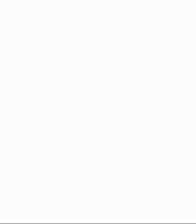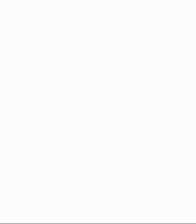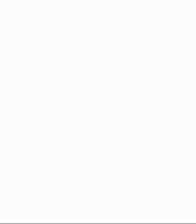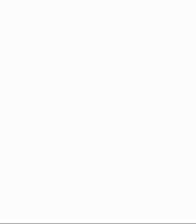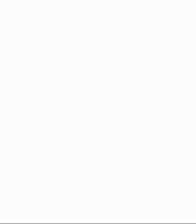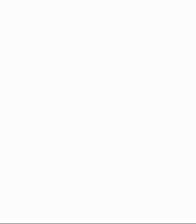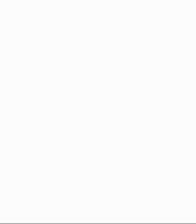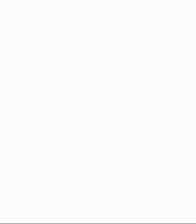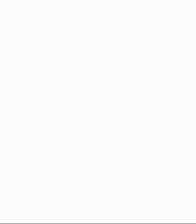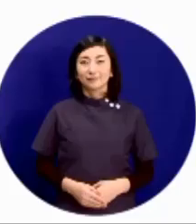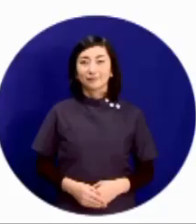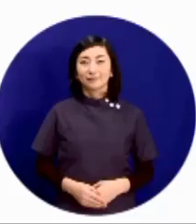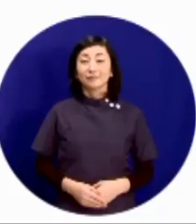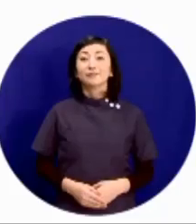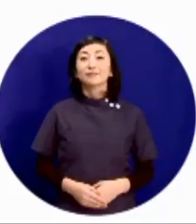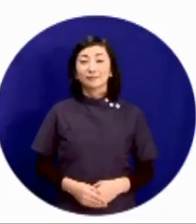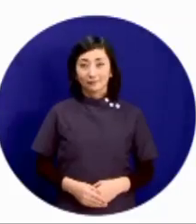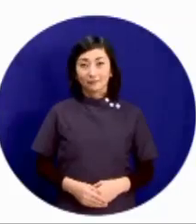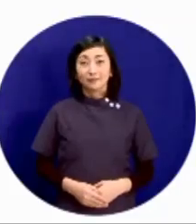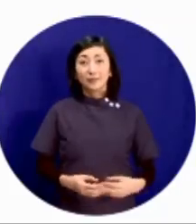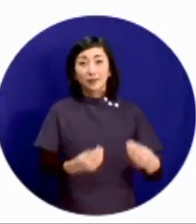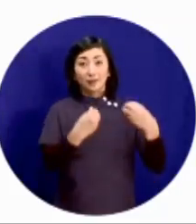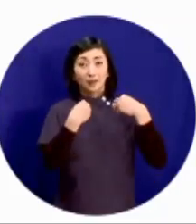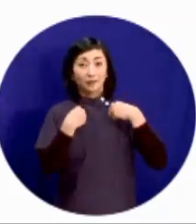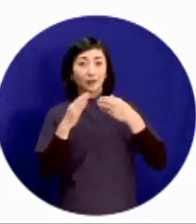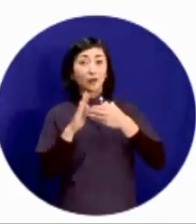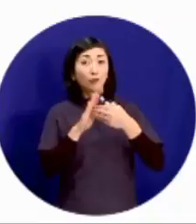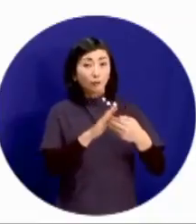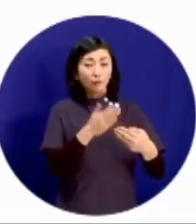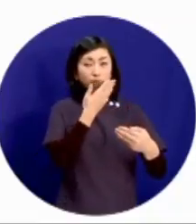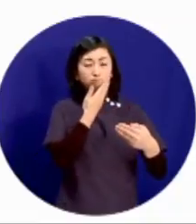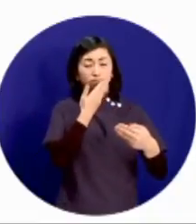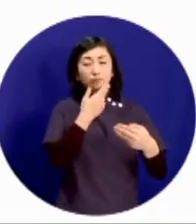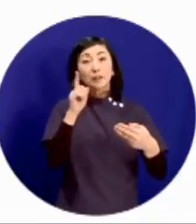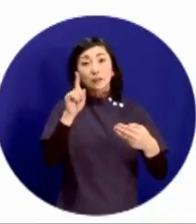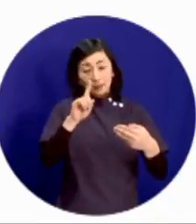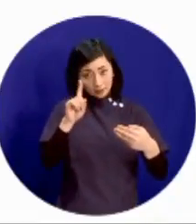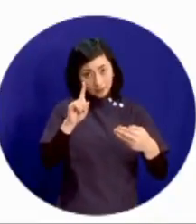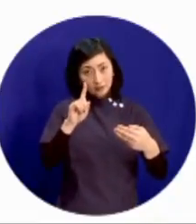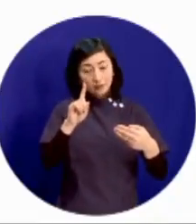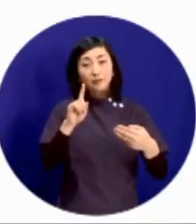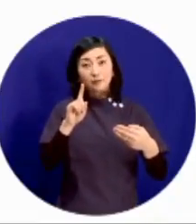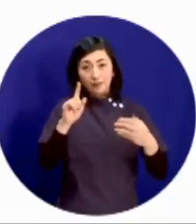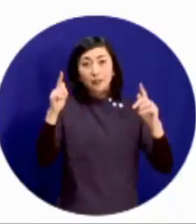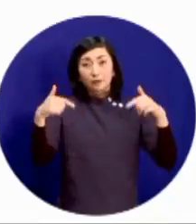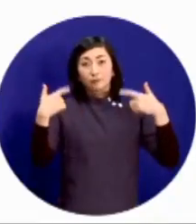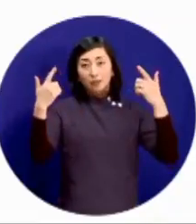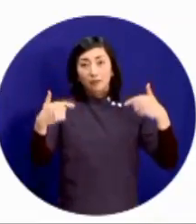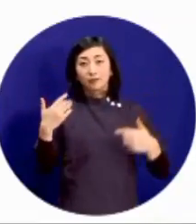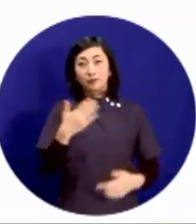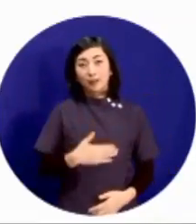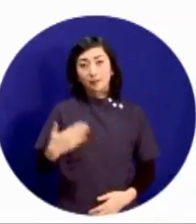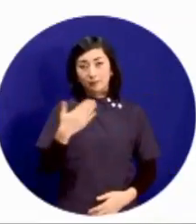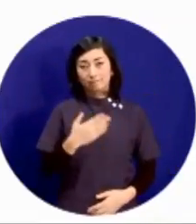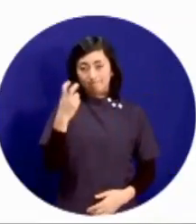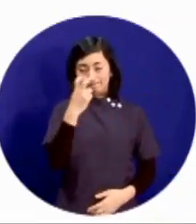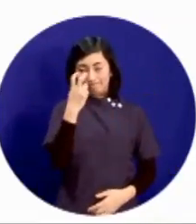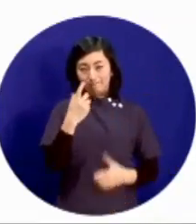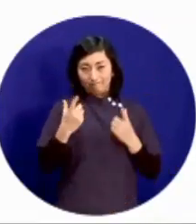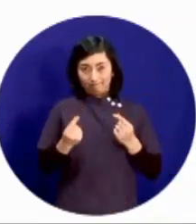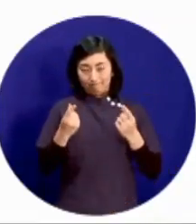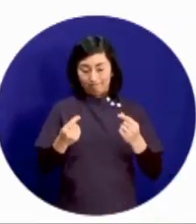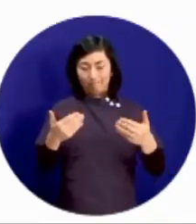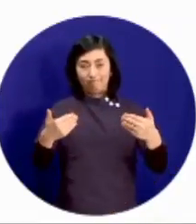思いますま感染しないための大きな外力ですけどもま普段から体調管理をしっかりすること